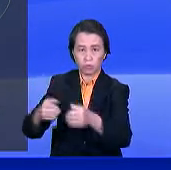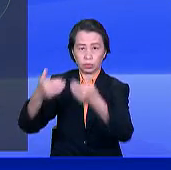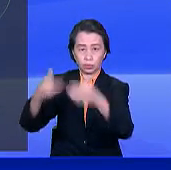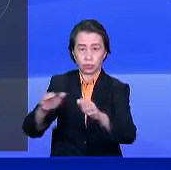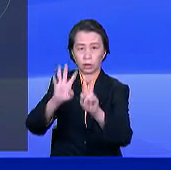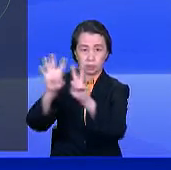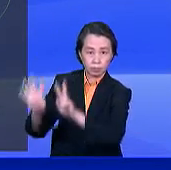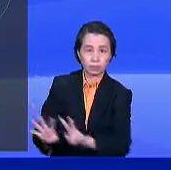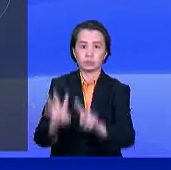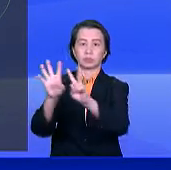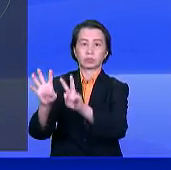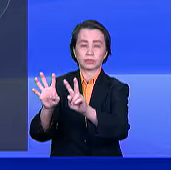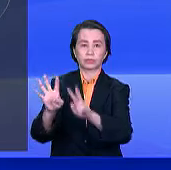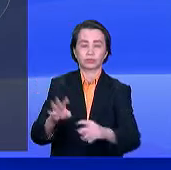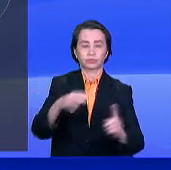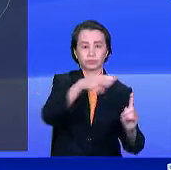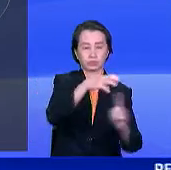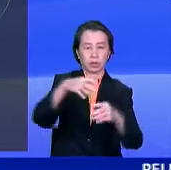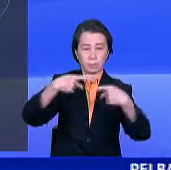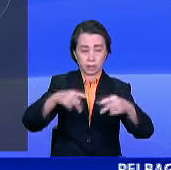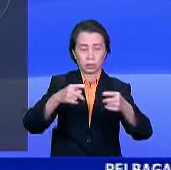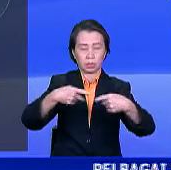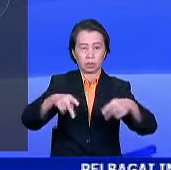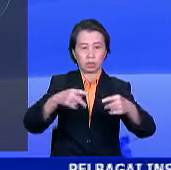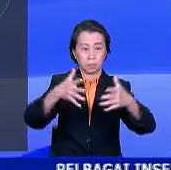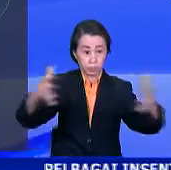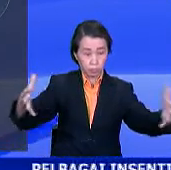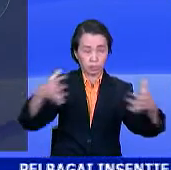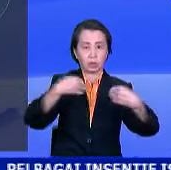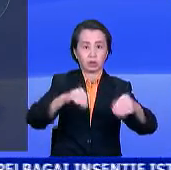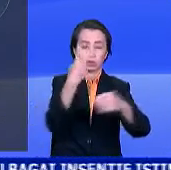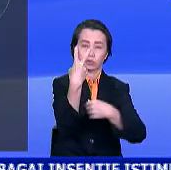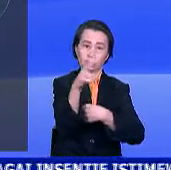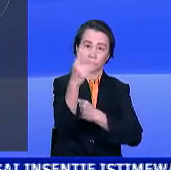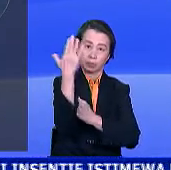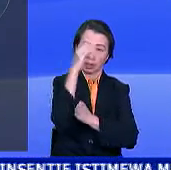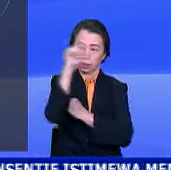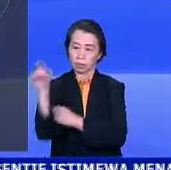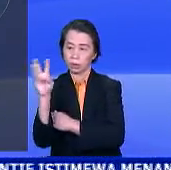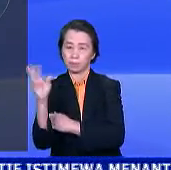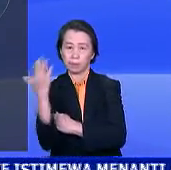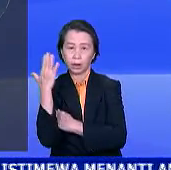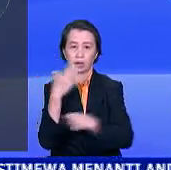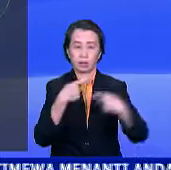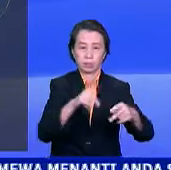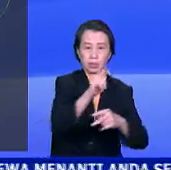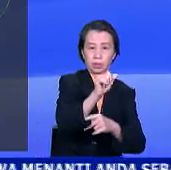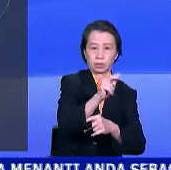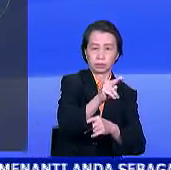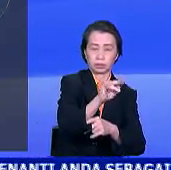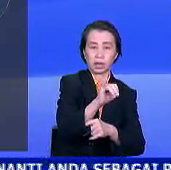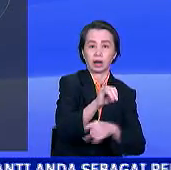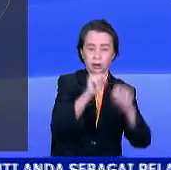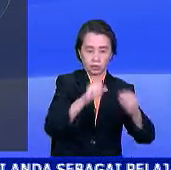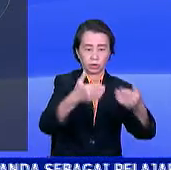hingga 24 jam. Pasar borong dibenarkan beroperasi bermula 12 pagi hingga 6 pagi. Pasar awam, pasar tani kekal